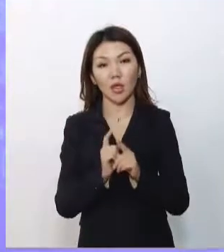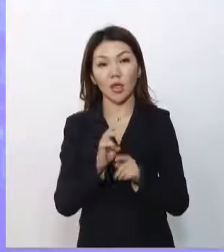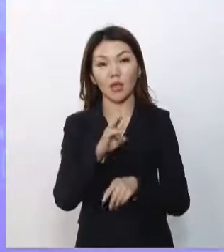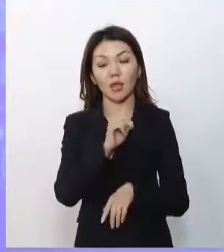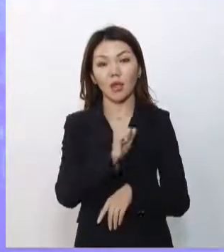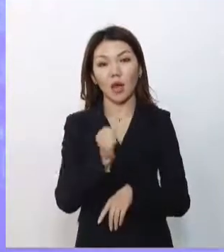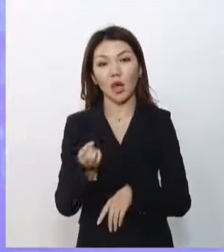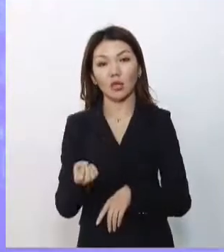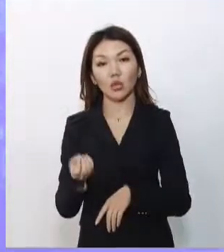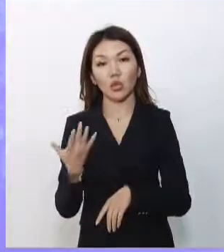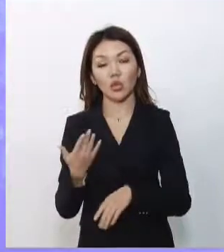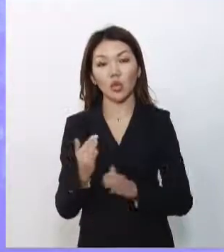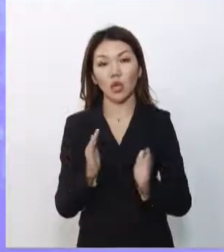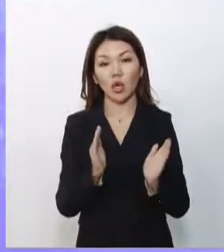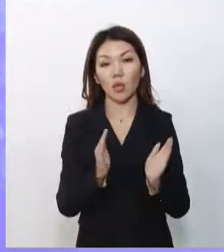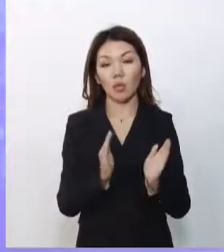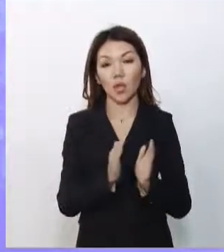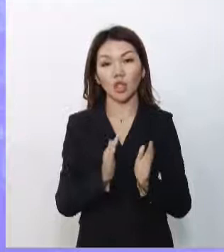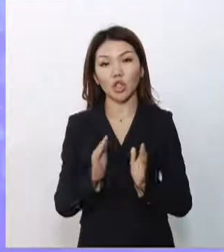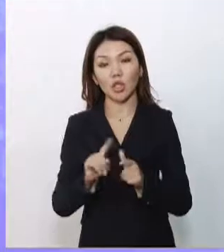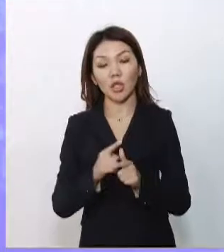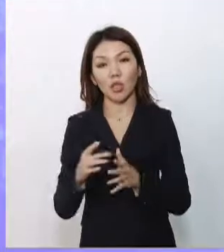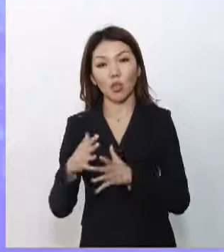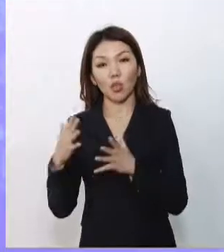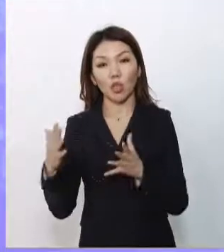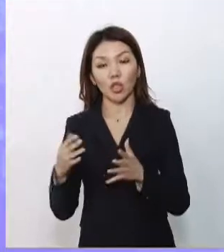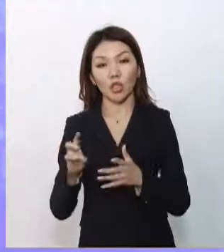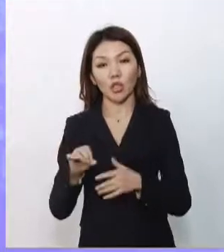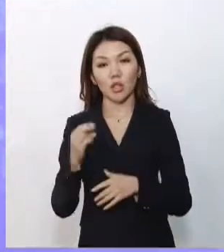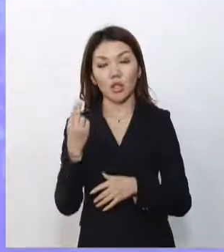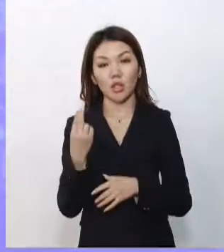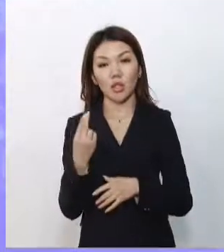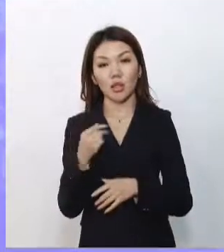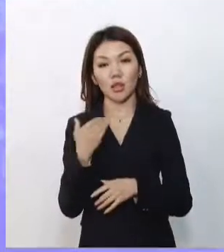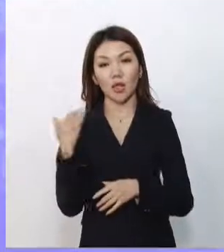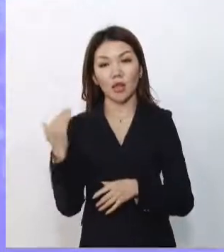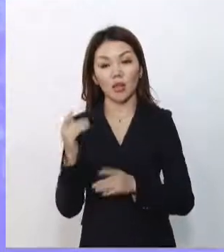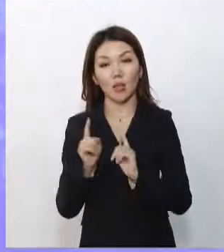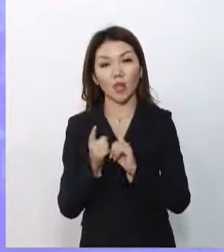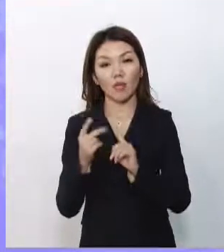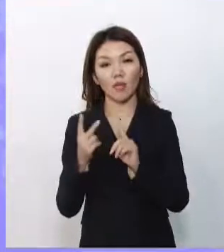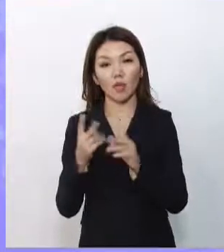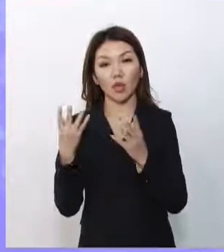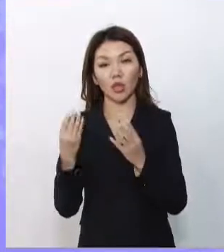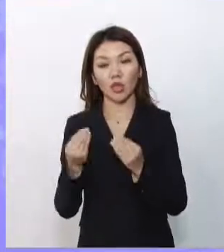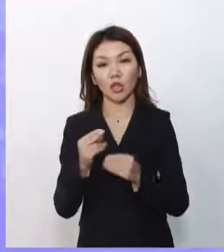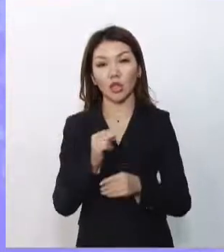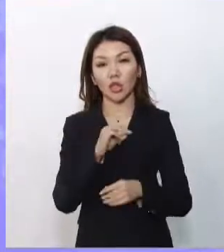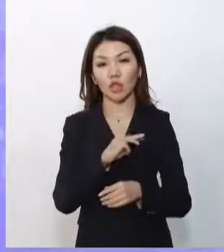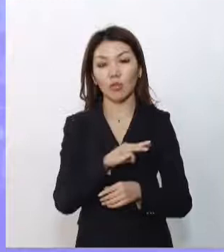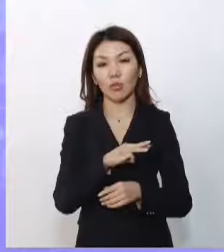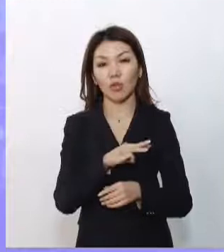Насколько больше или меньше страниц она перевела во второй день, чем в